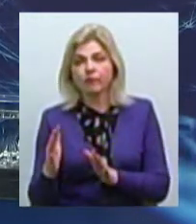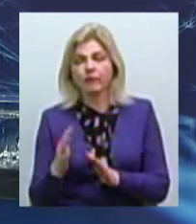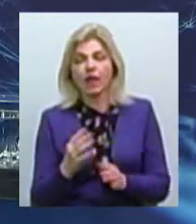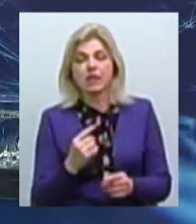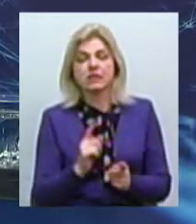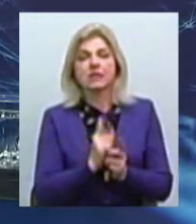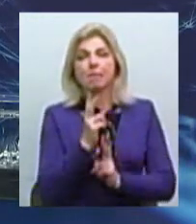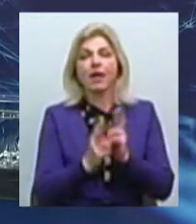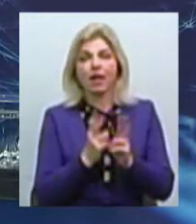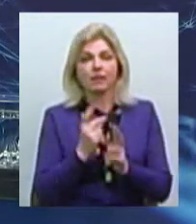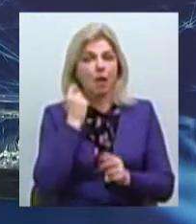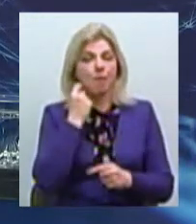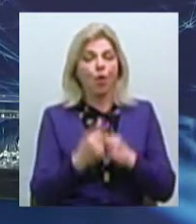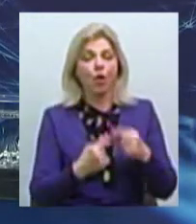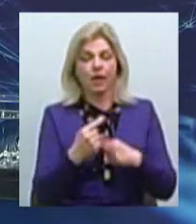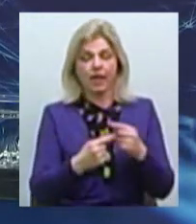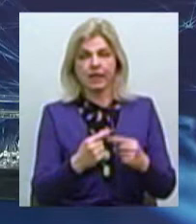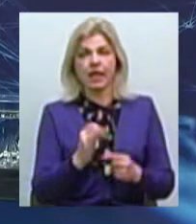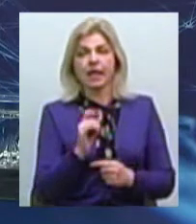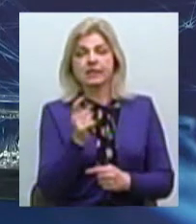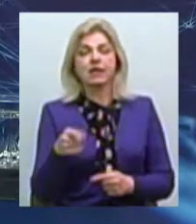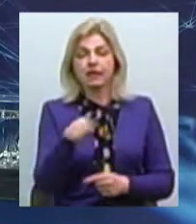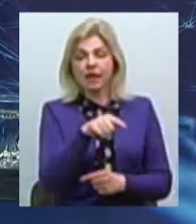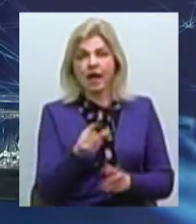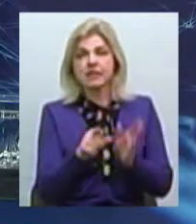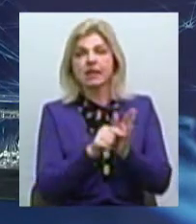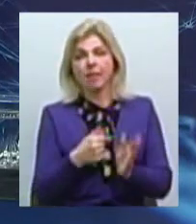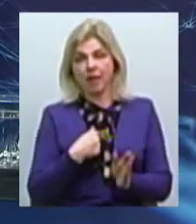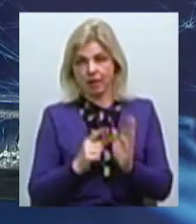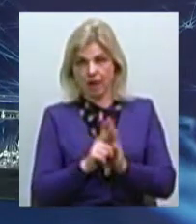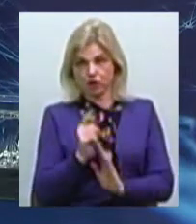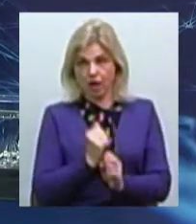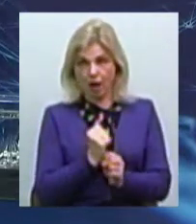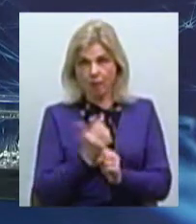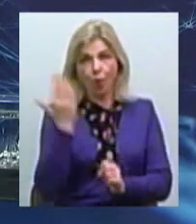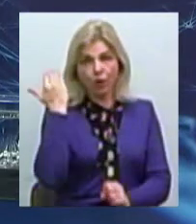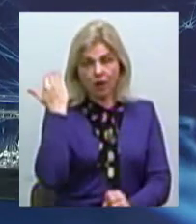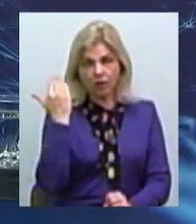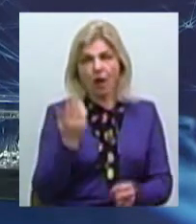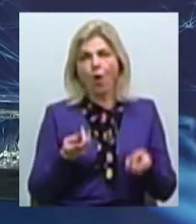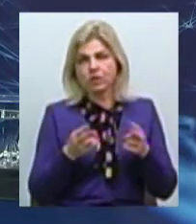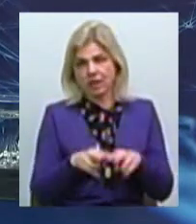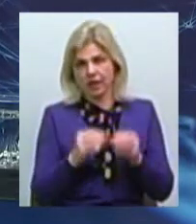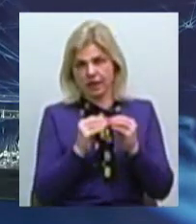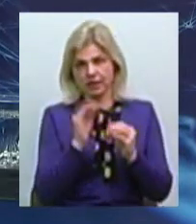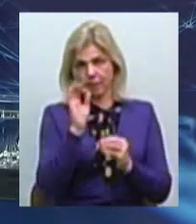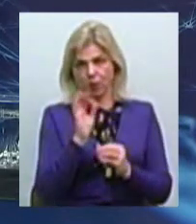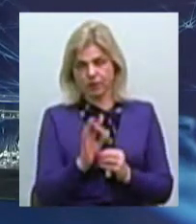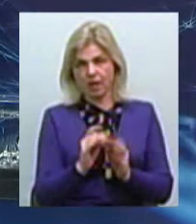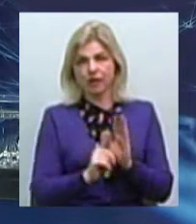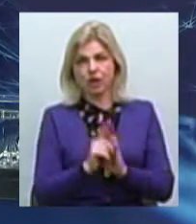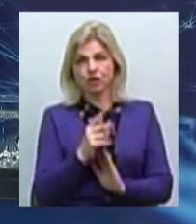из тех с кем я начинал работать осталось ни процентов 10 те кто начинали 22